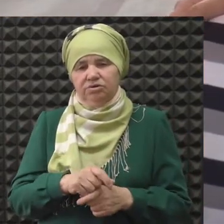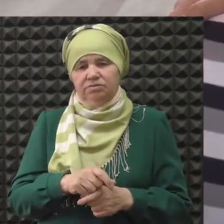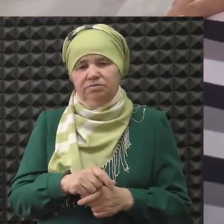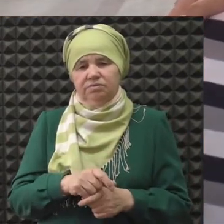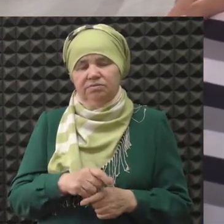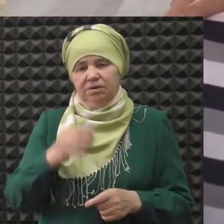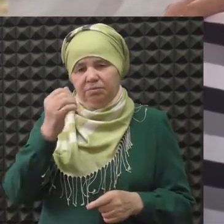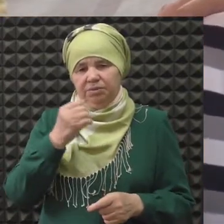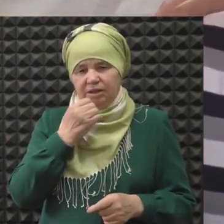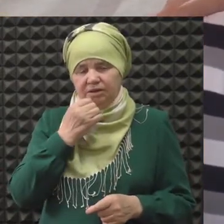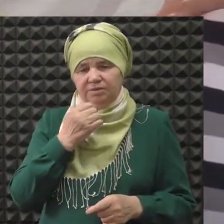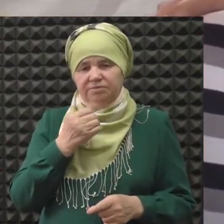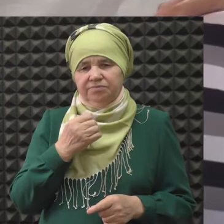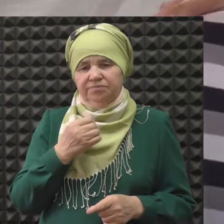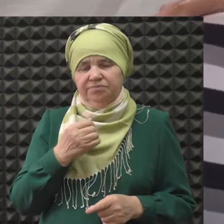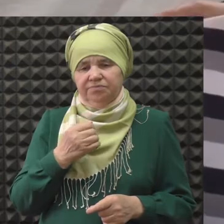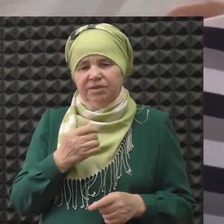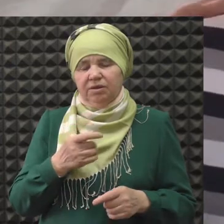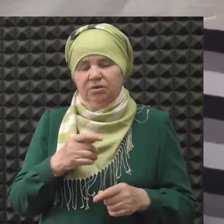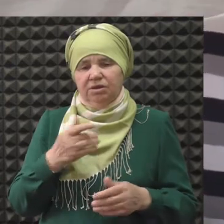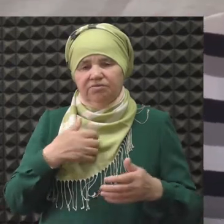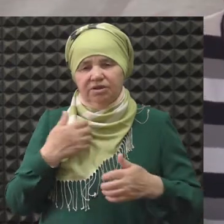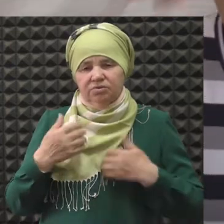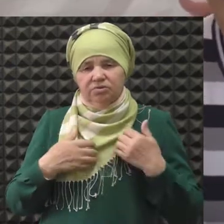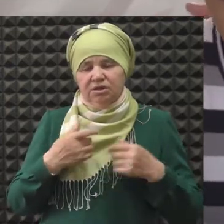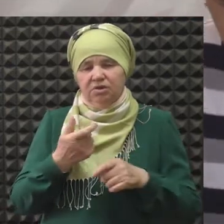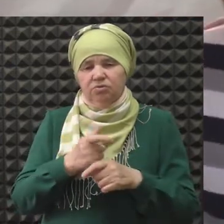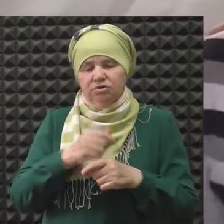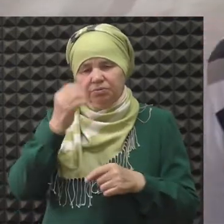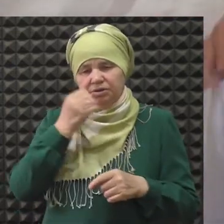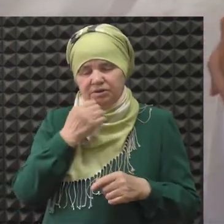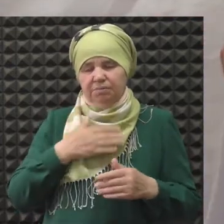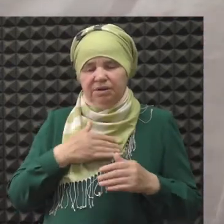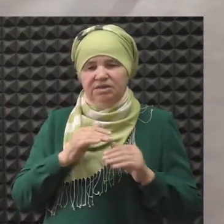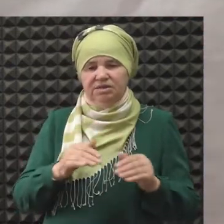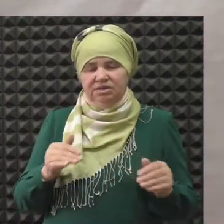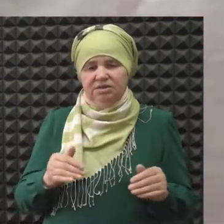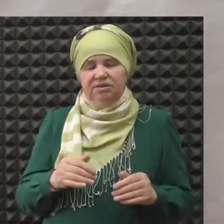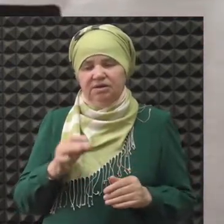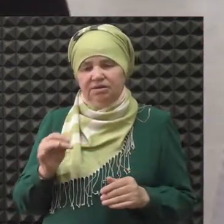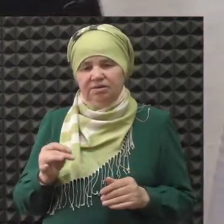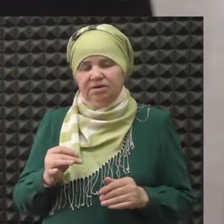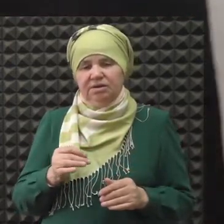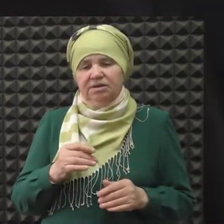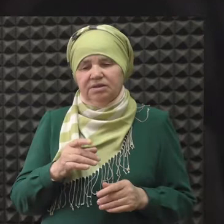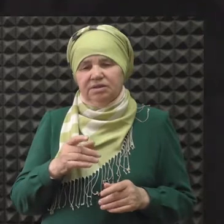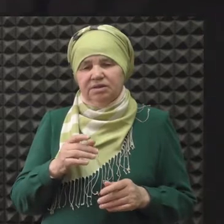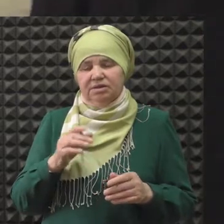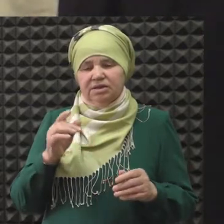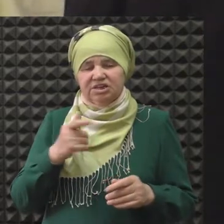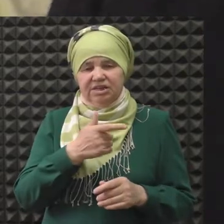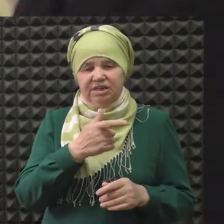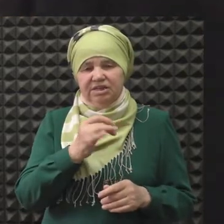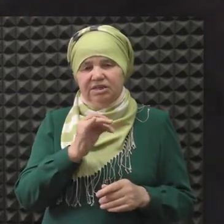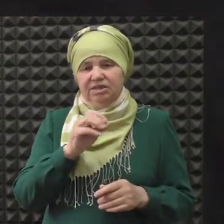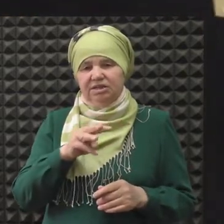очень благо. И для... Я, конечно, волнуюсь, но я очень благодарна. Вот мои дети, и даже за Имрана я очень